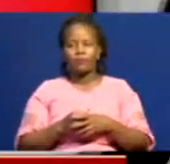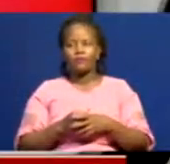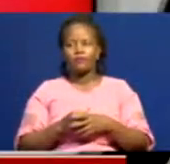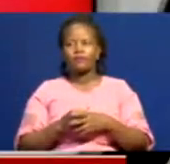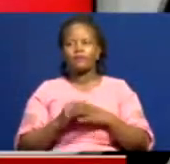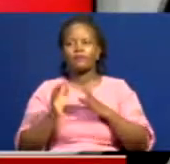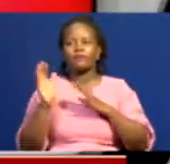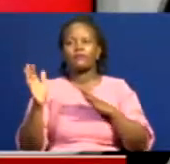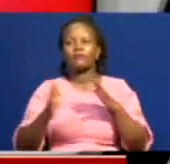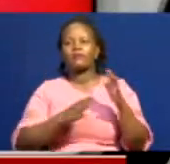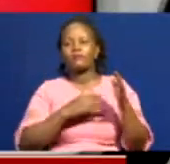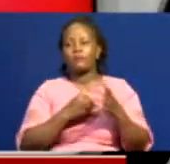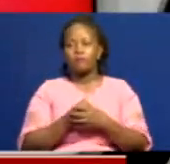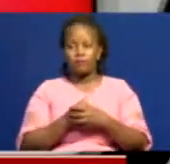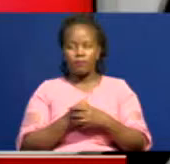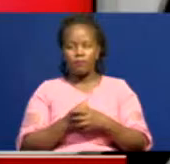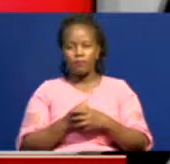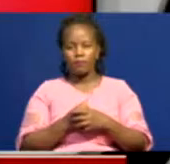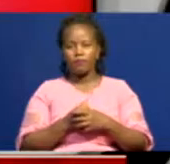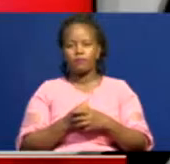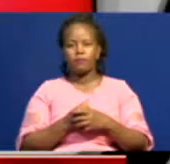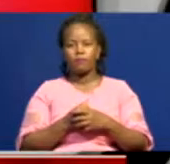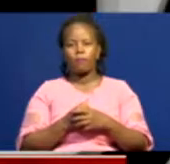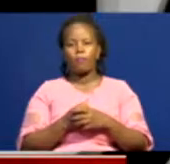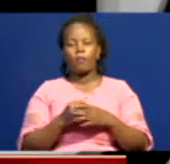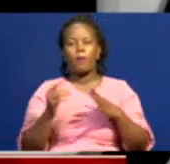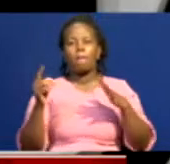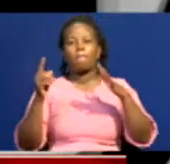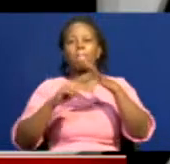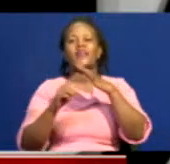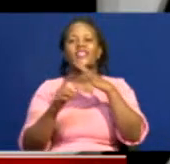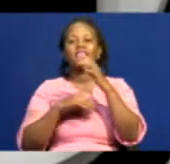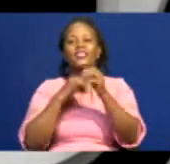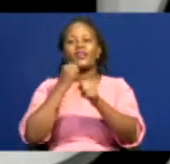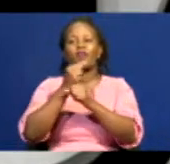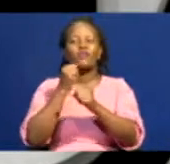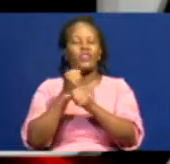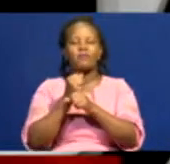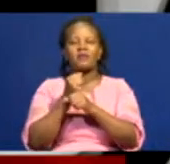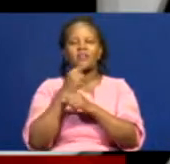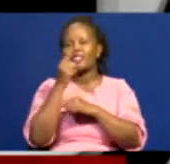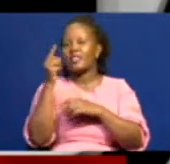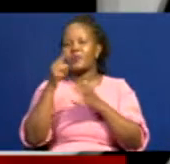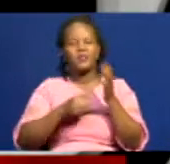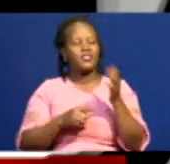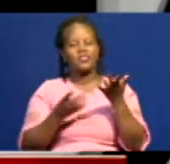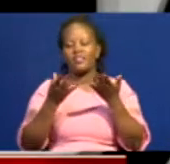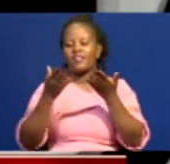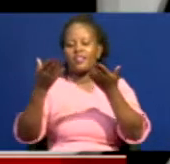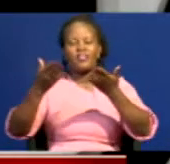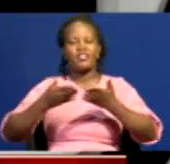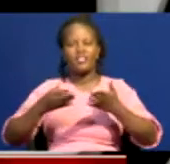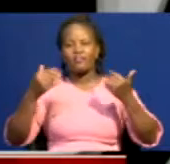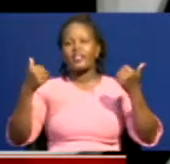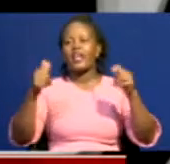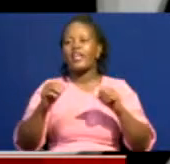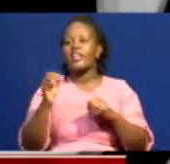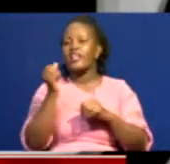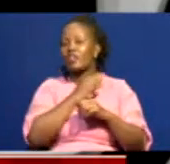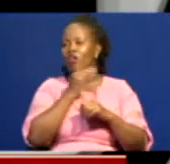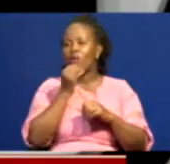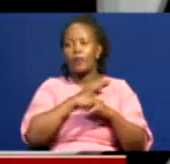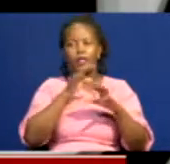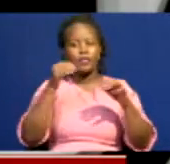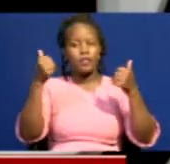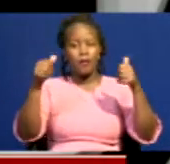Onto an item here on employment. Now, the Ministry of Labour says that it has not received any complaint by employees from either